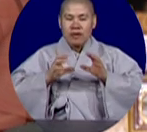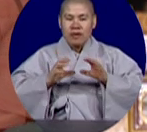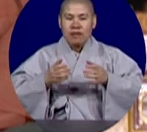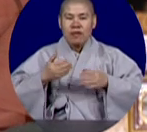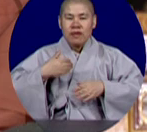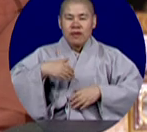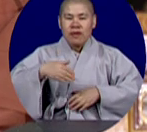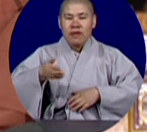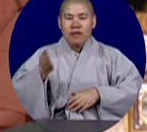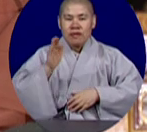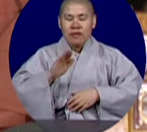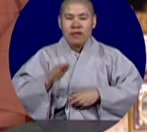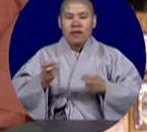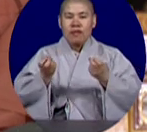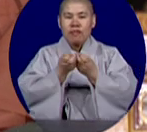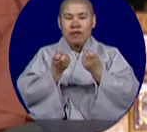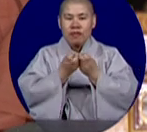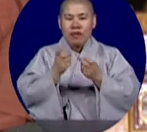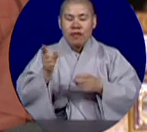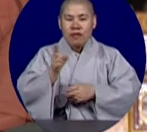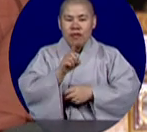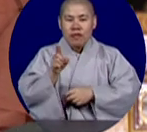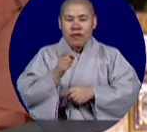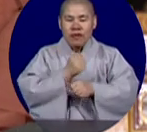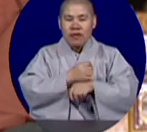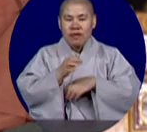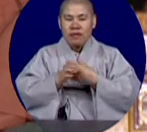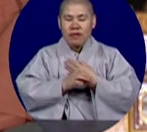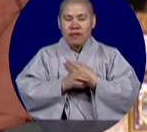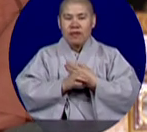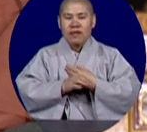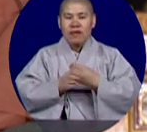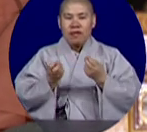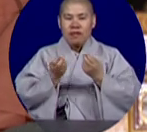돌아갔느냐? 그 돌아간 방법이 딱 하나예요.